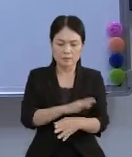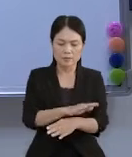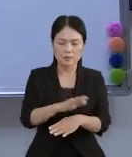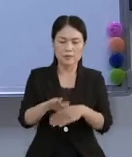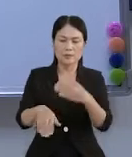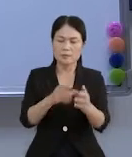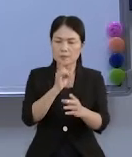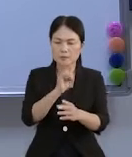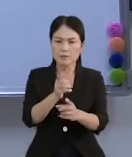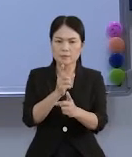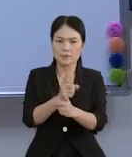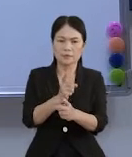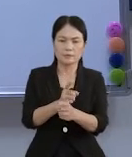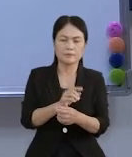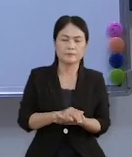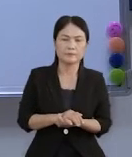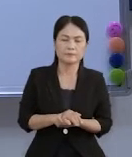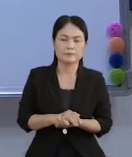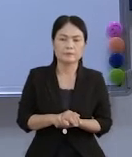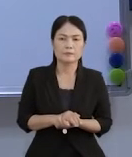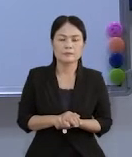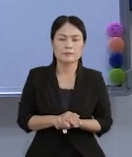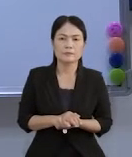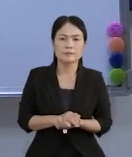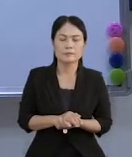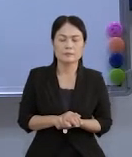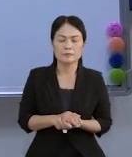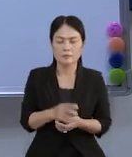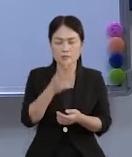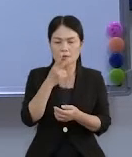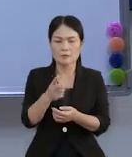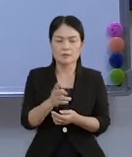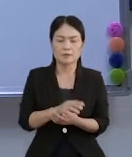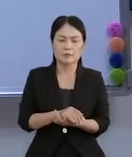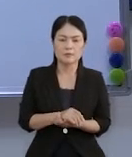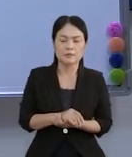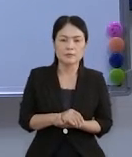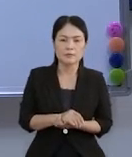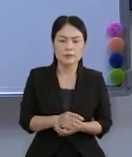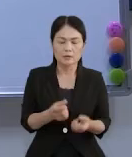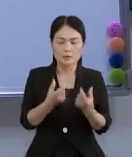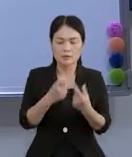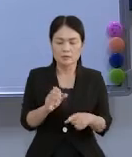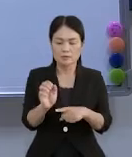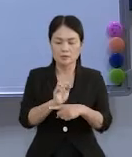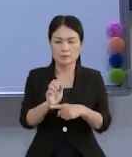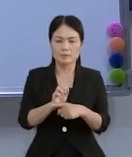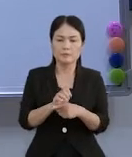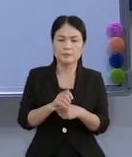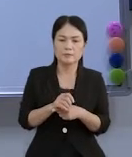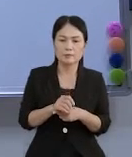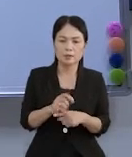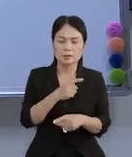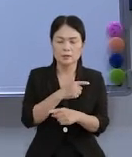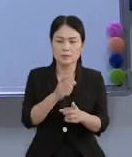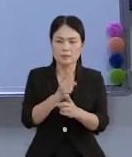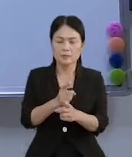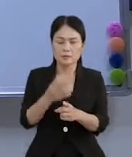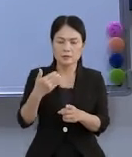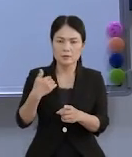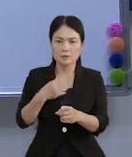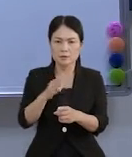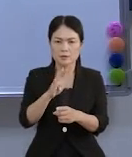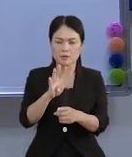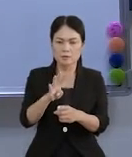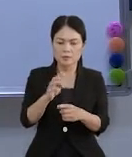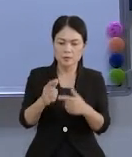nè bật chia trầm trừ tỏ chẳng dừng mừng đảm bây đọt sài chậm nọt cứ dưỡng trừ miến